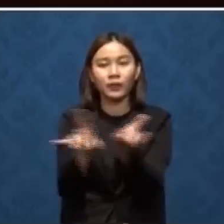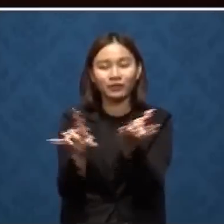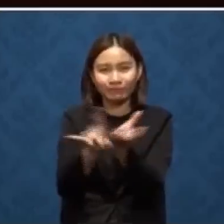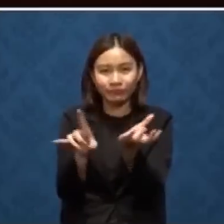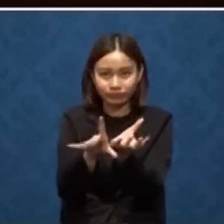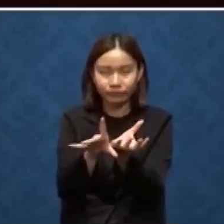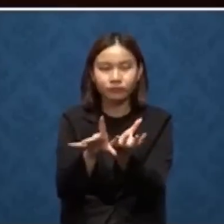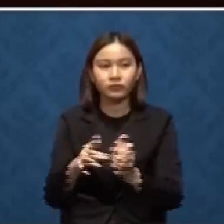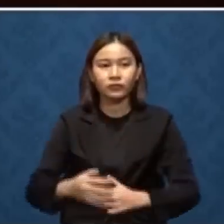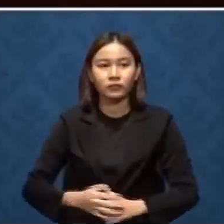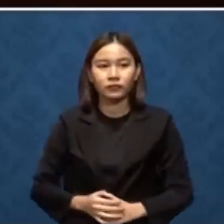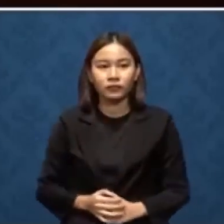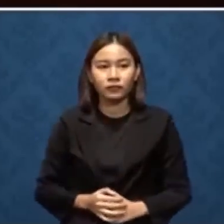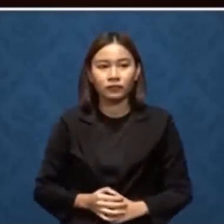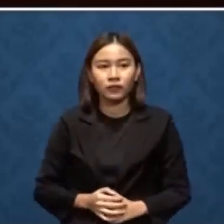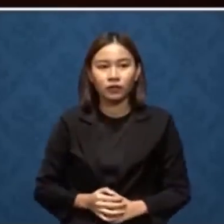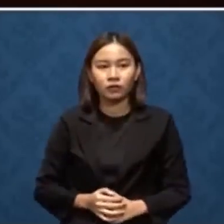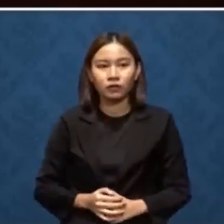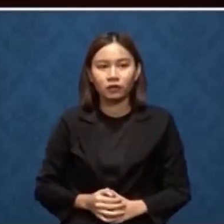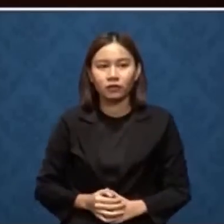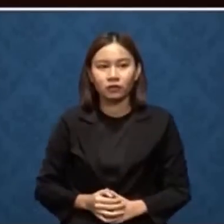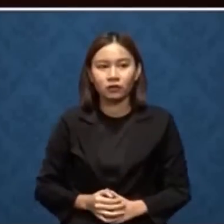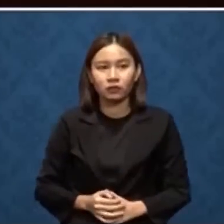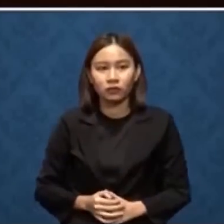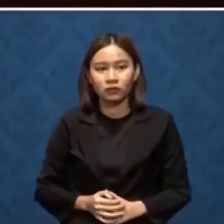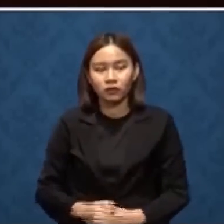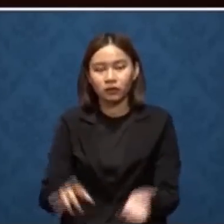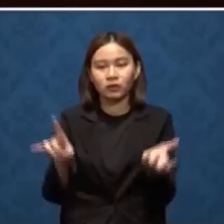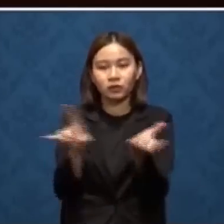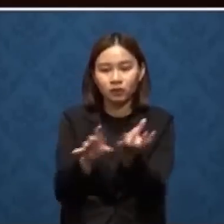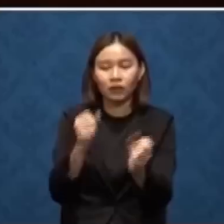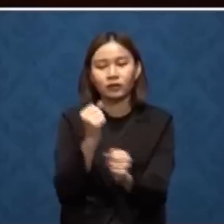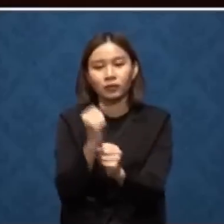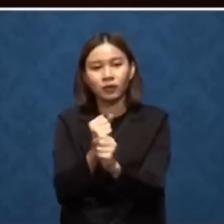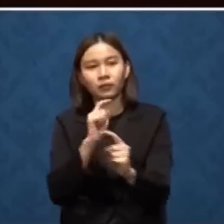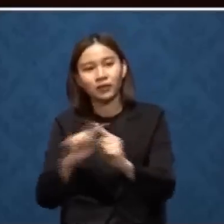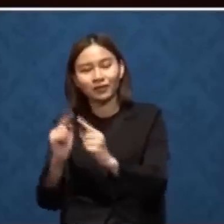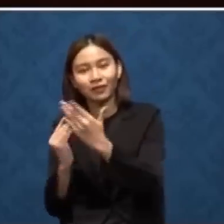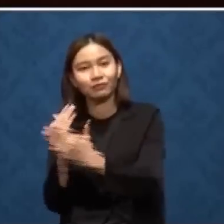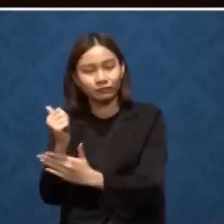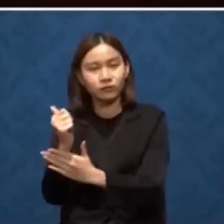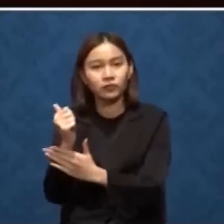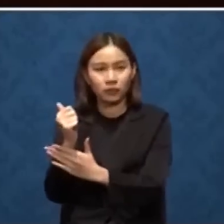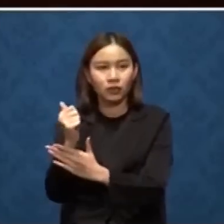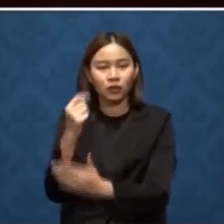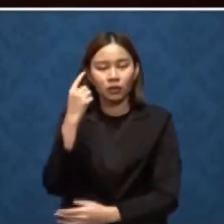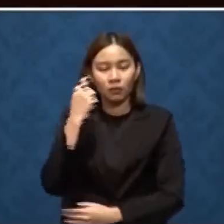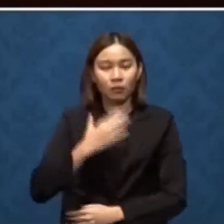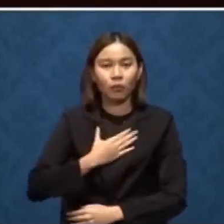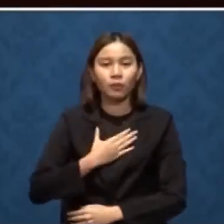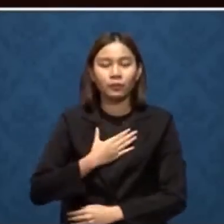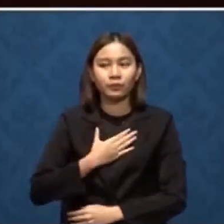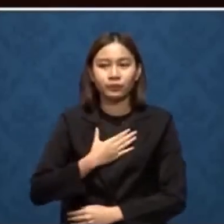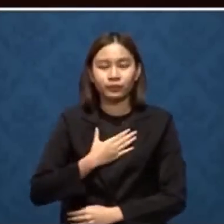ยฮะโดนอันแรกนะคืออาจารย์วันนอพอเข้ามาปุ๊บอาจารย์วันนอยัง